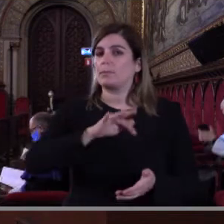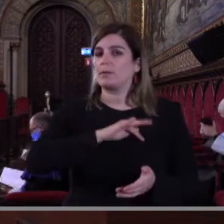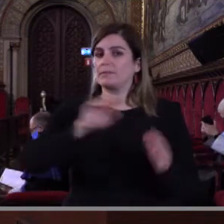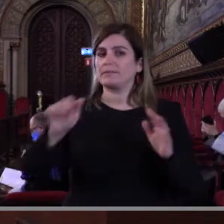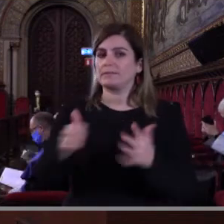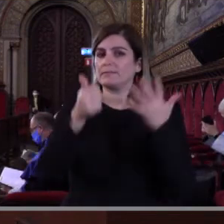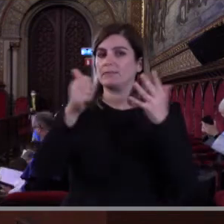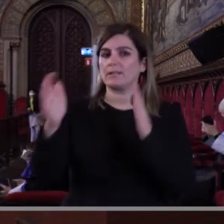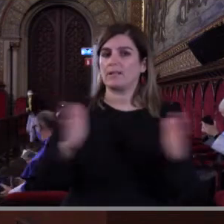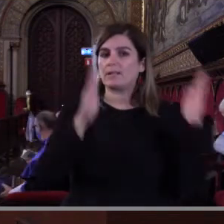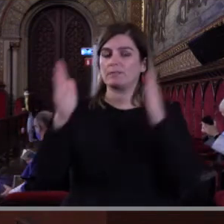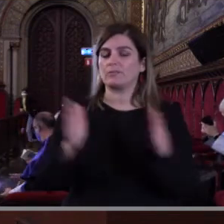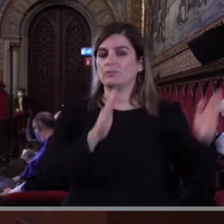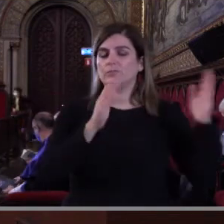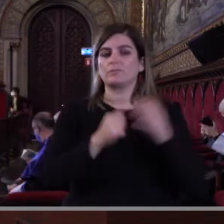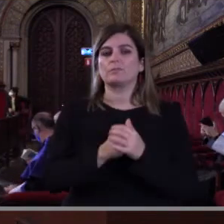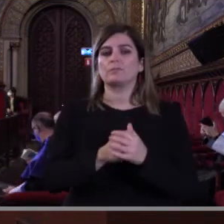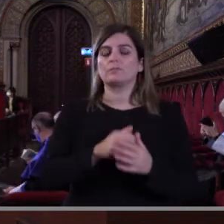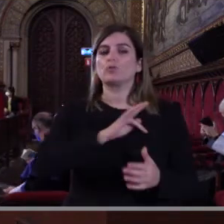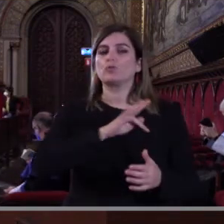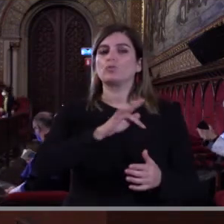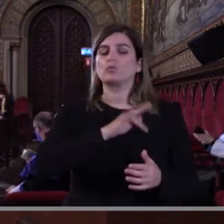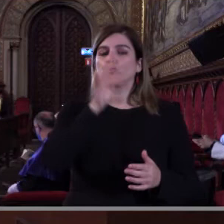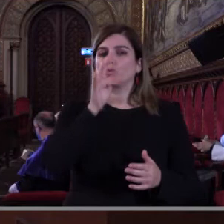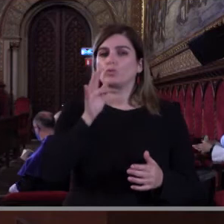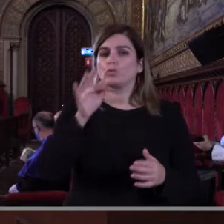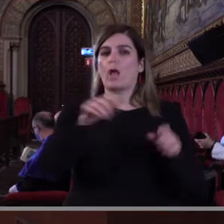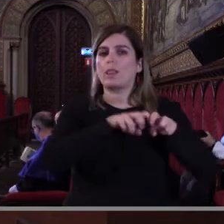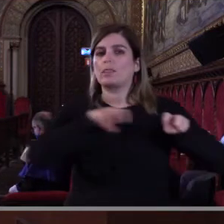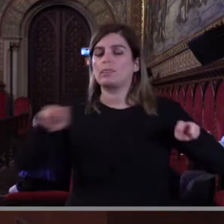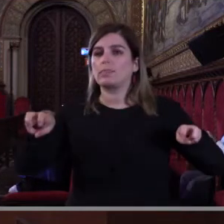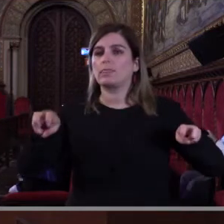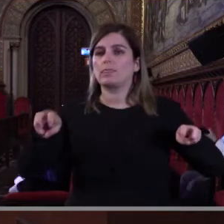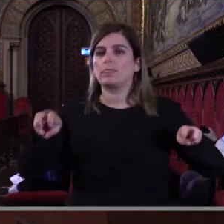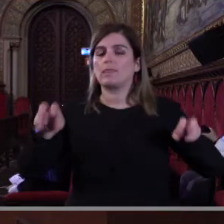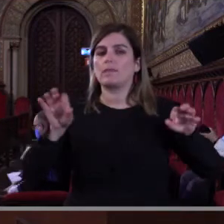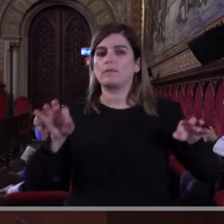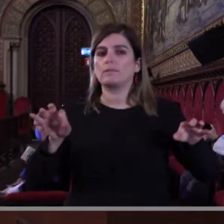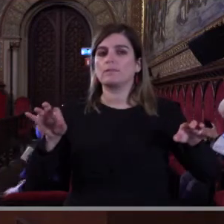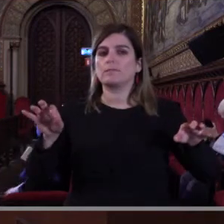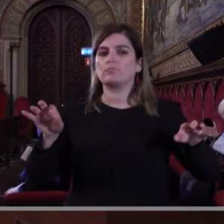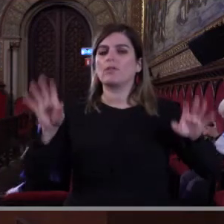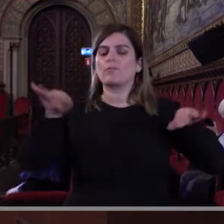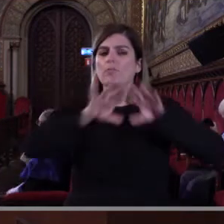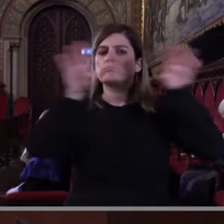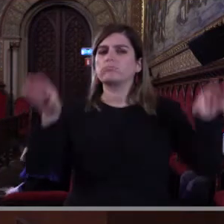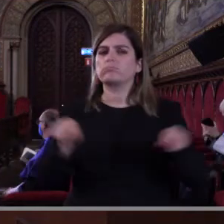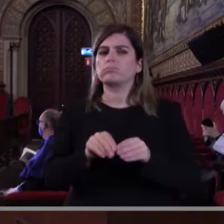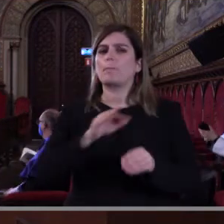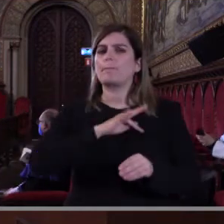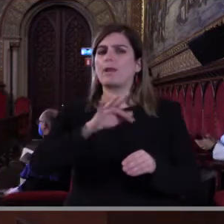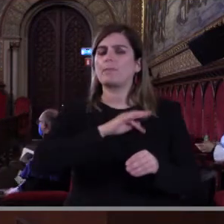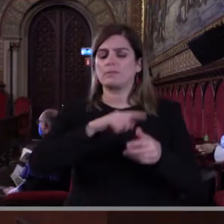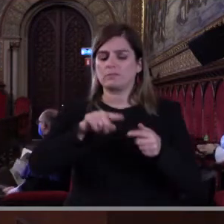edició. El jurat de la distinció a la qualitat docent, aquest passat 30 de juliol, va resoldre atorgar les distincions